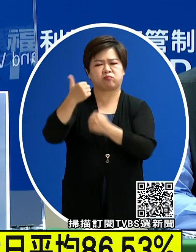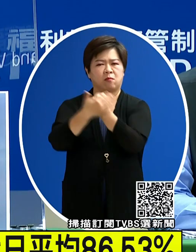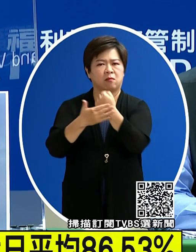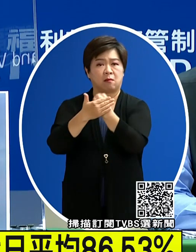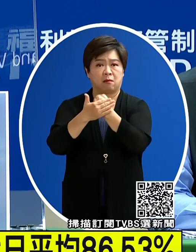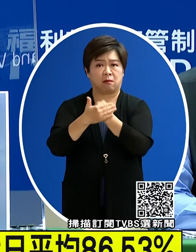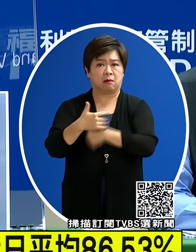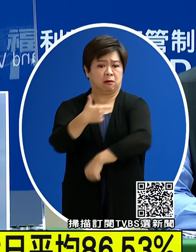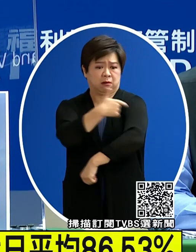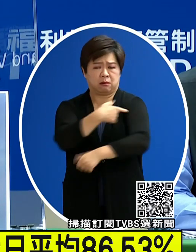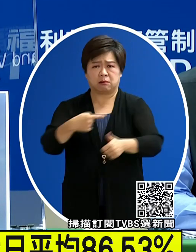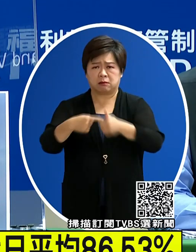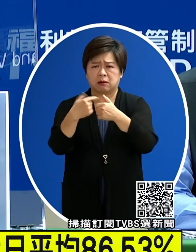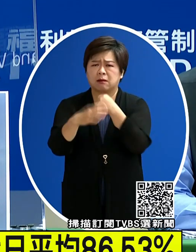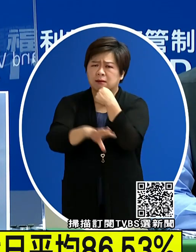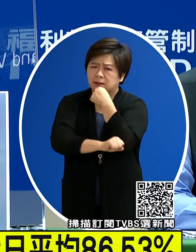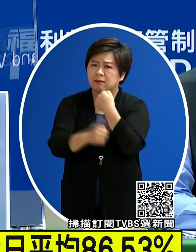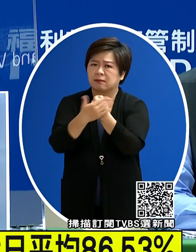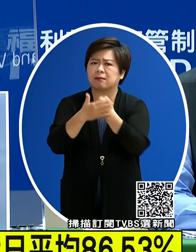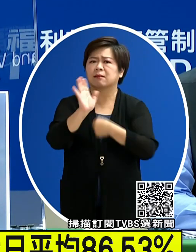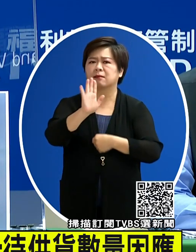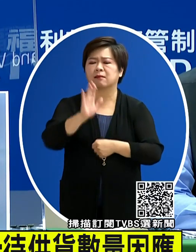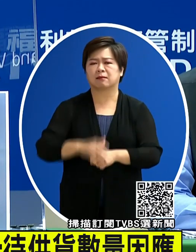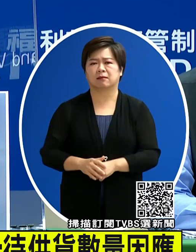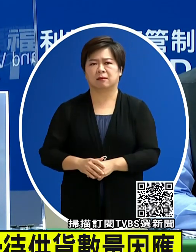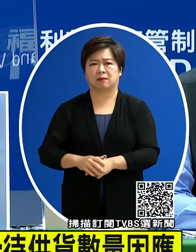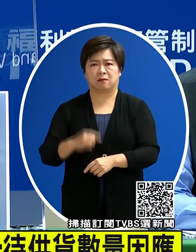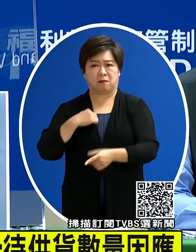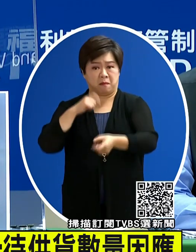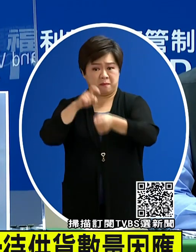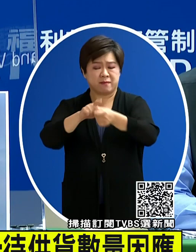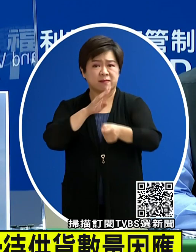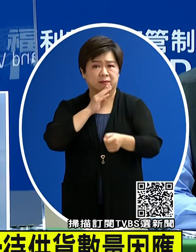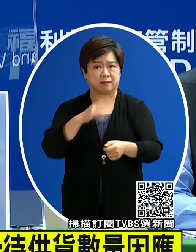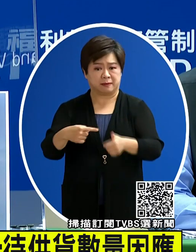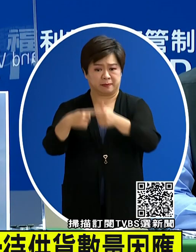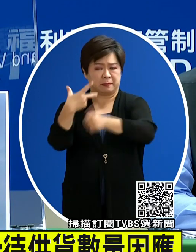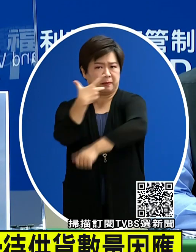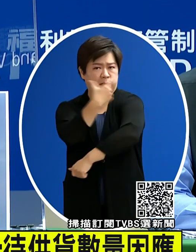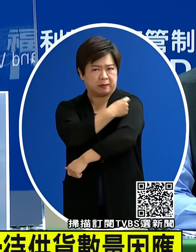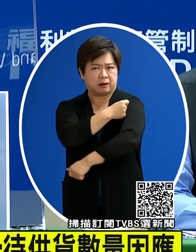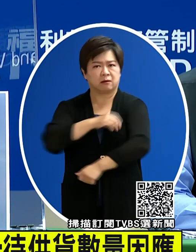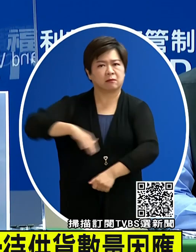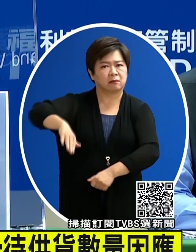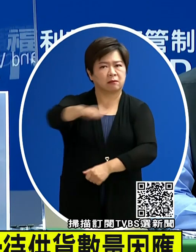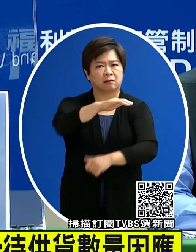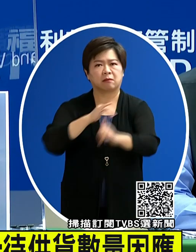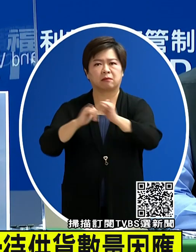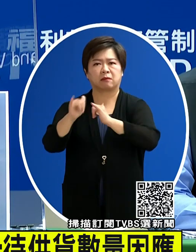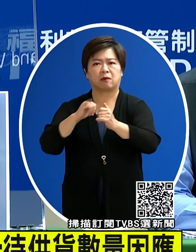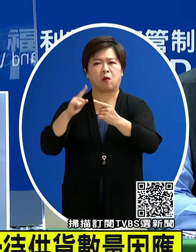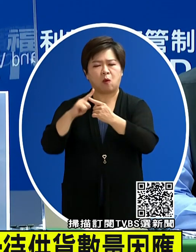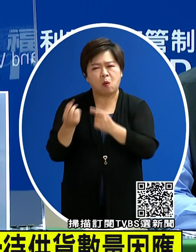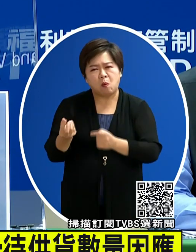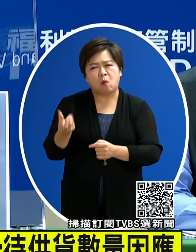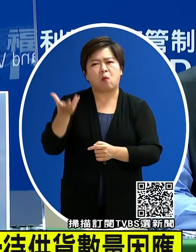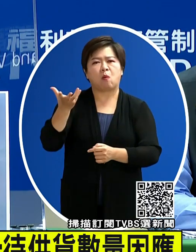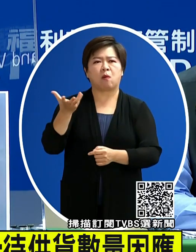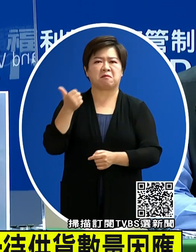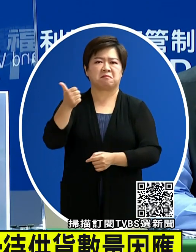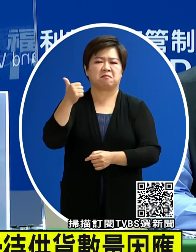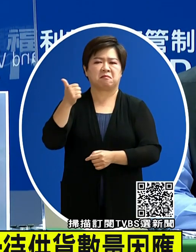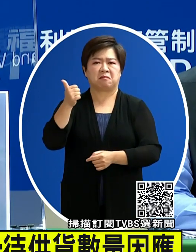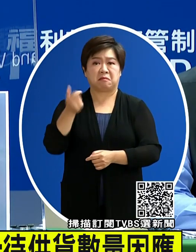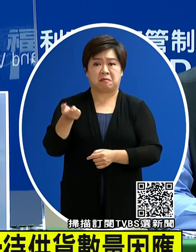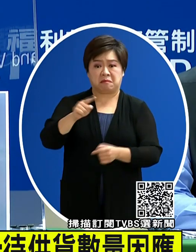的保护，所以我们希望是能够把第一剂的涵盖率能够把它就是能够涵盖的多来，然后再